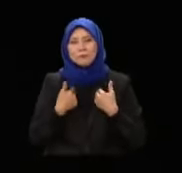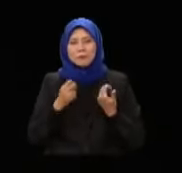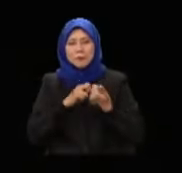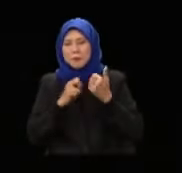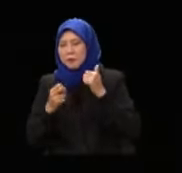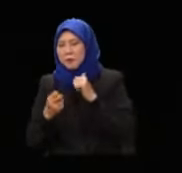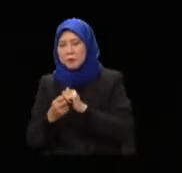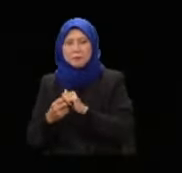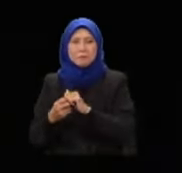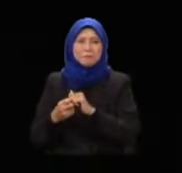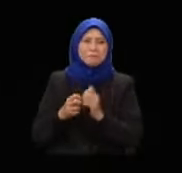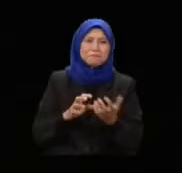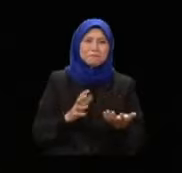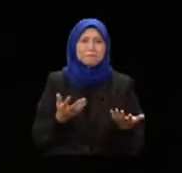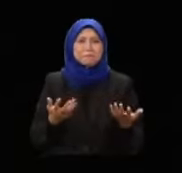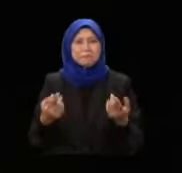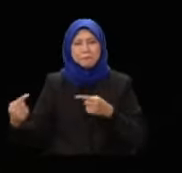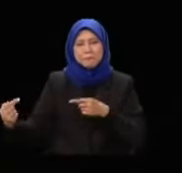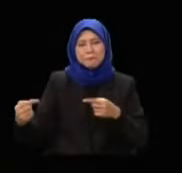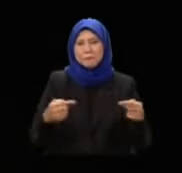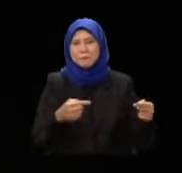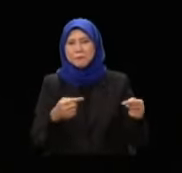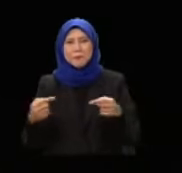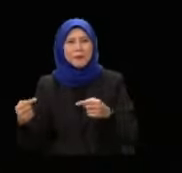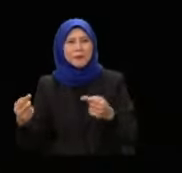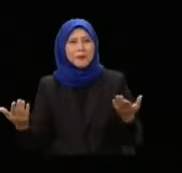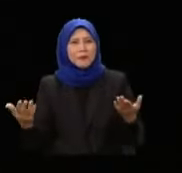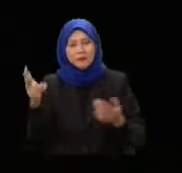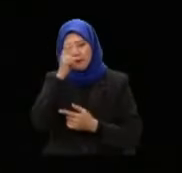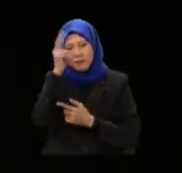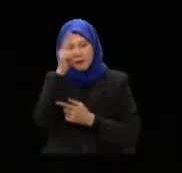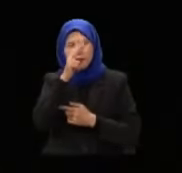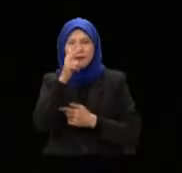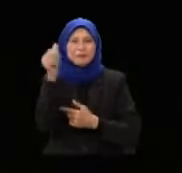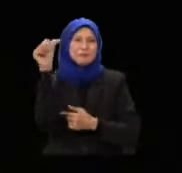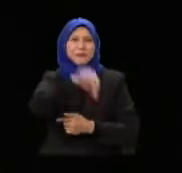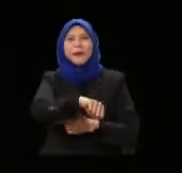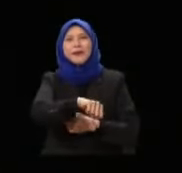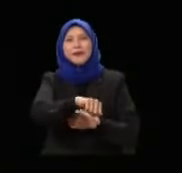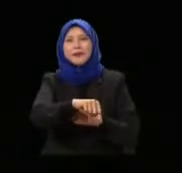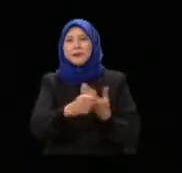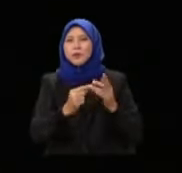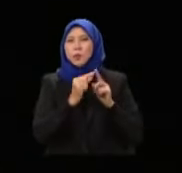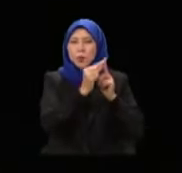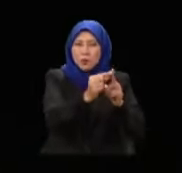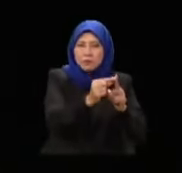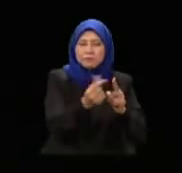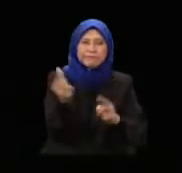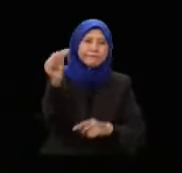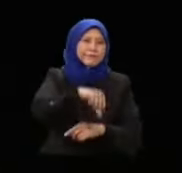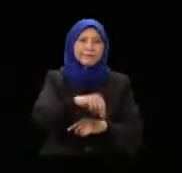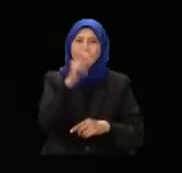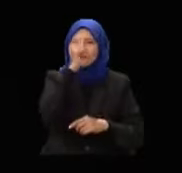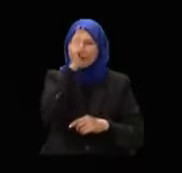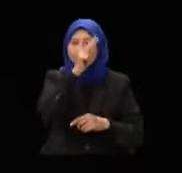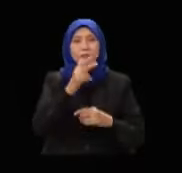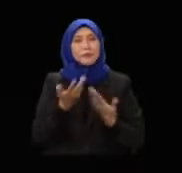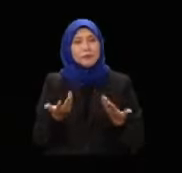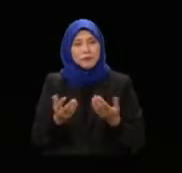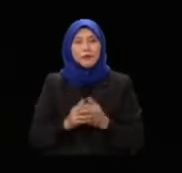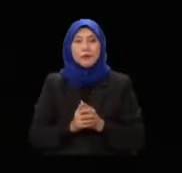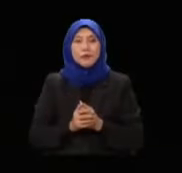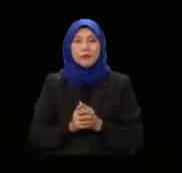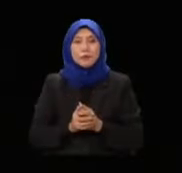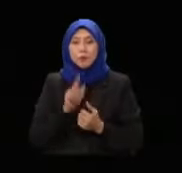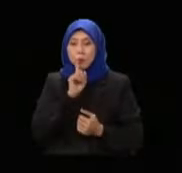crack taxation ada bau yang menghasilkan bau kerajaan tidak percaya mereka mahukan perhatian